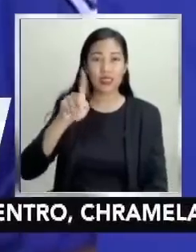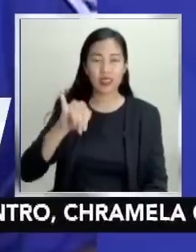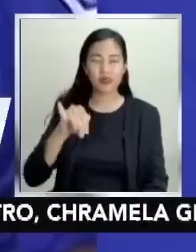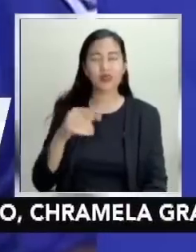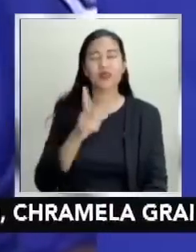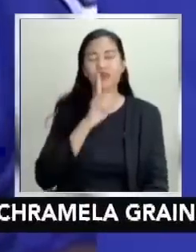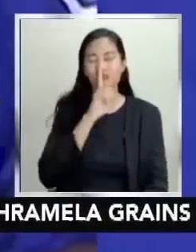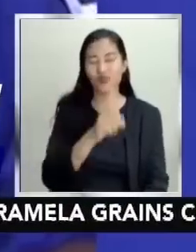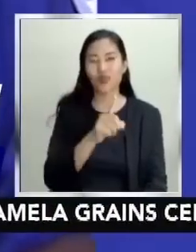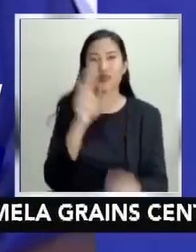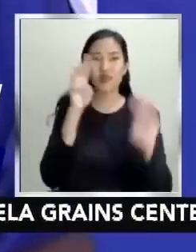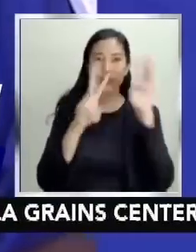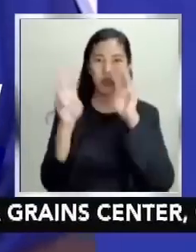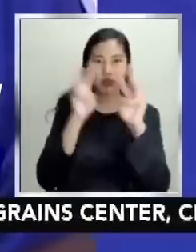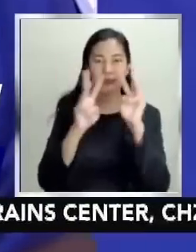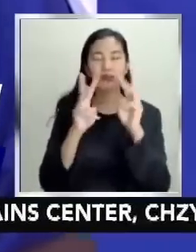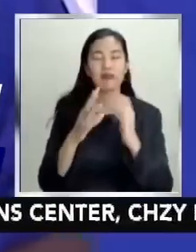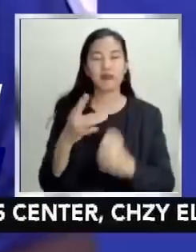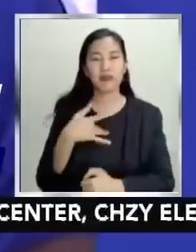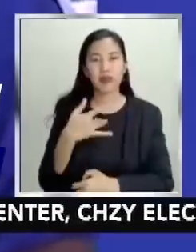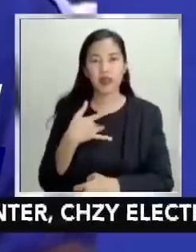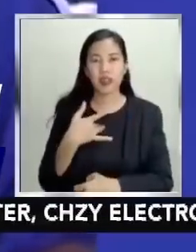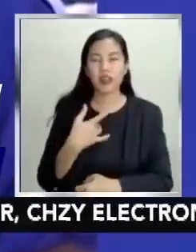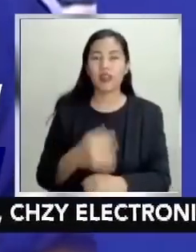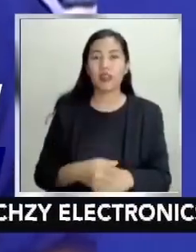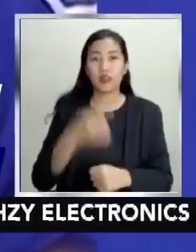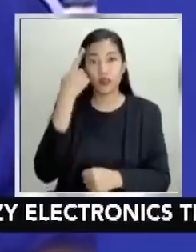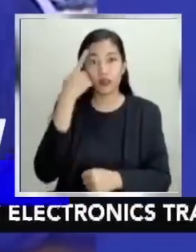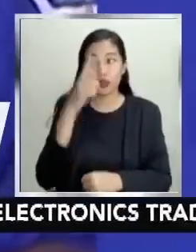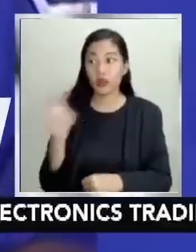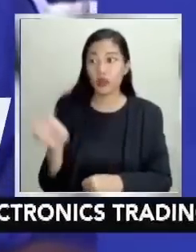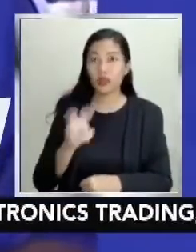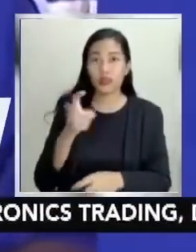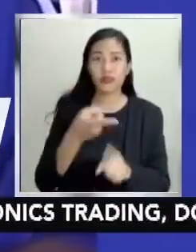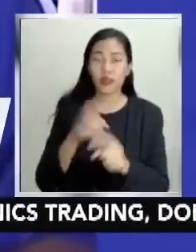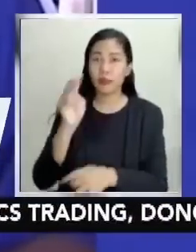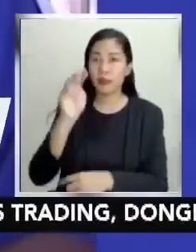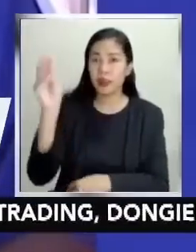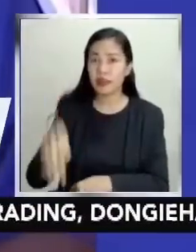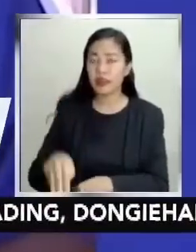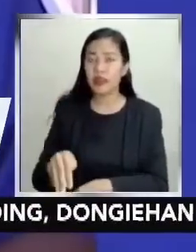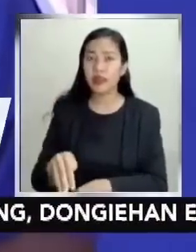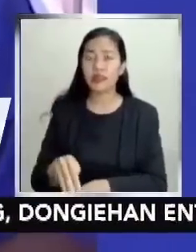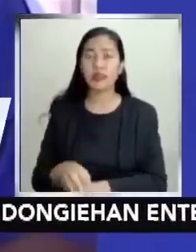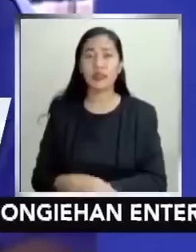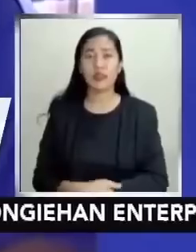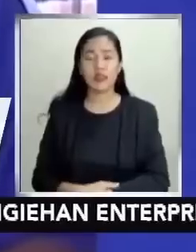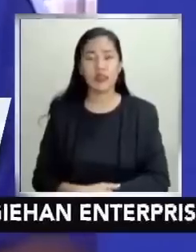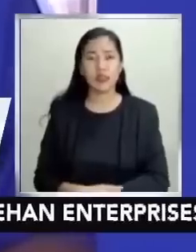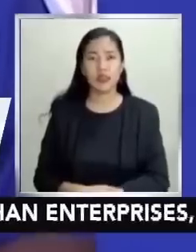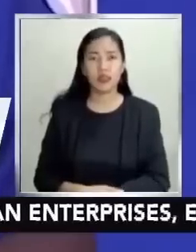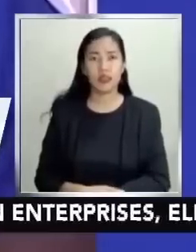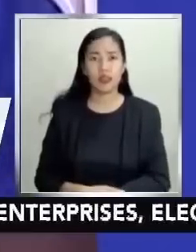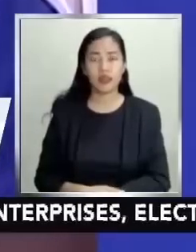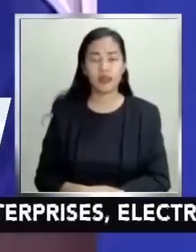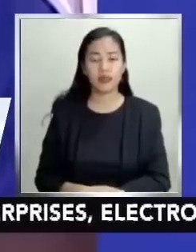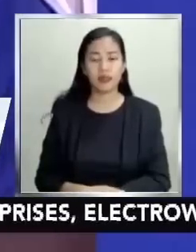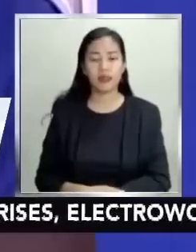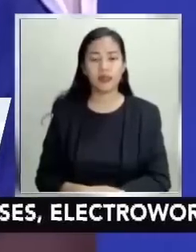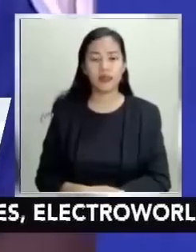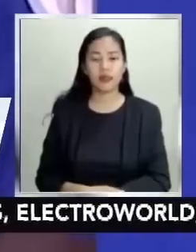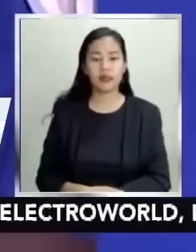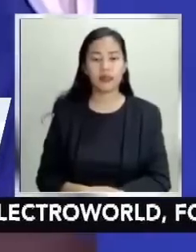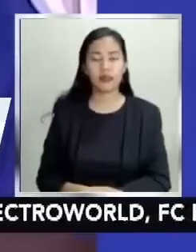mga turista na galing Manila, at least hindi na sila mag-aano talaga.